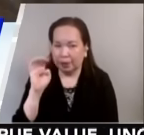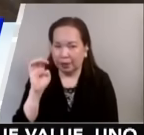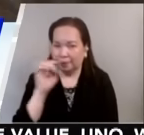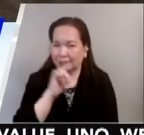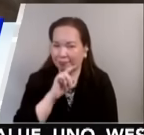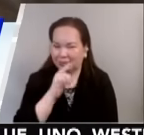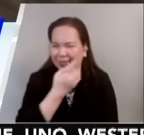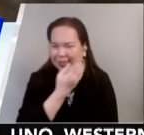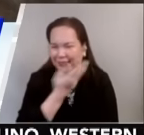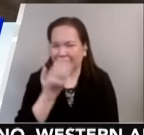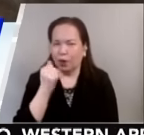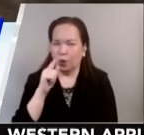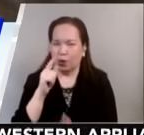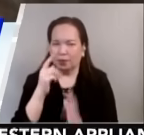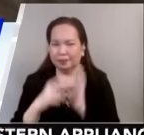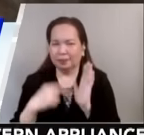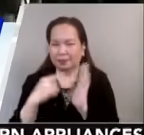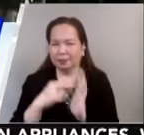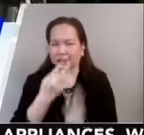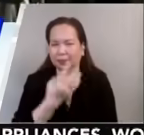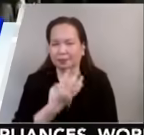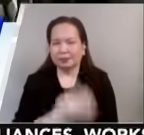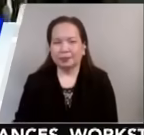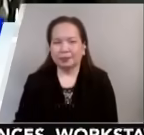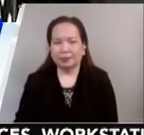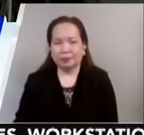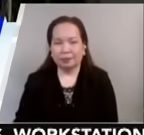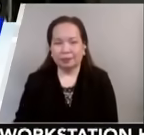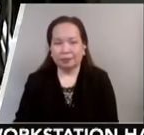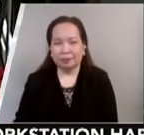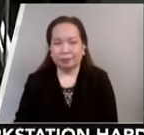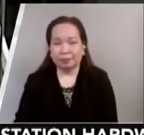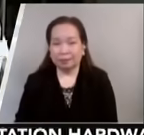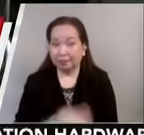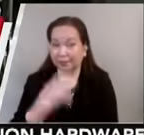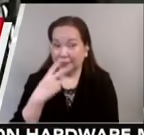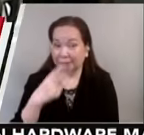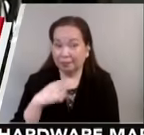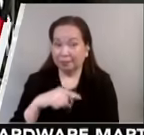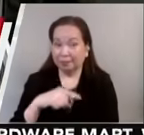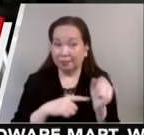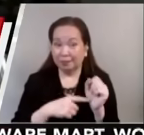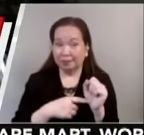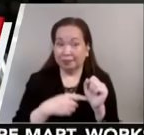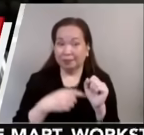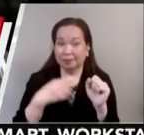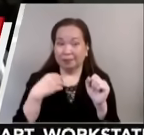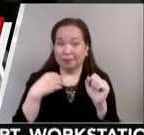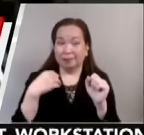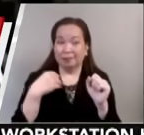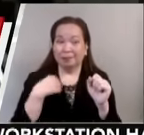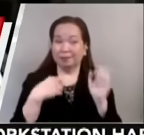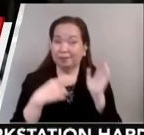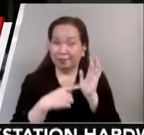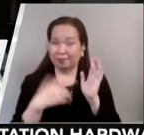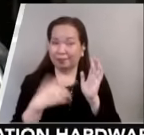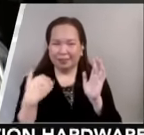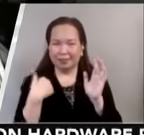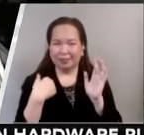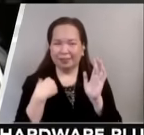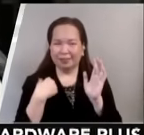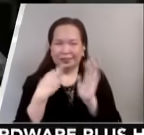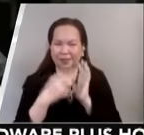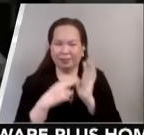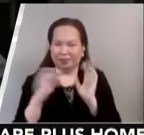liko at Alden Richards nakita niyo naman Umpisa pa lang wala pang Wala pang pinapakita na kahit na Sinong character sa eh